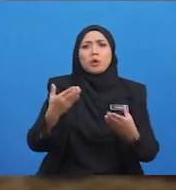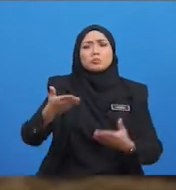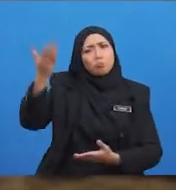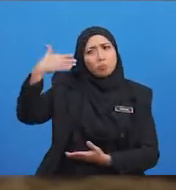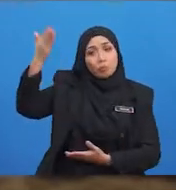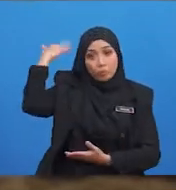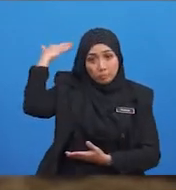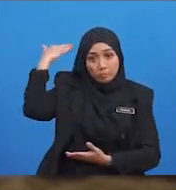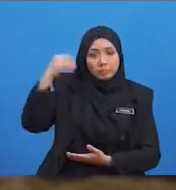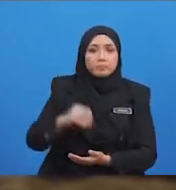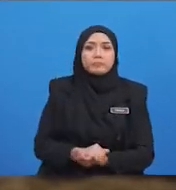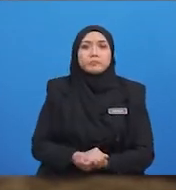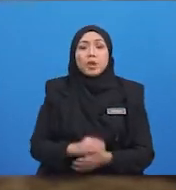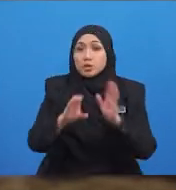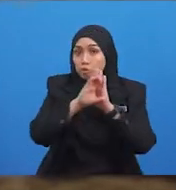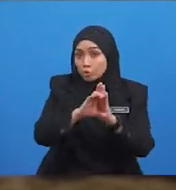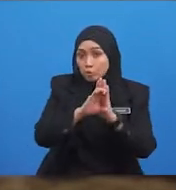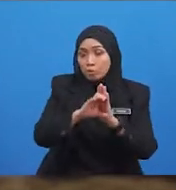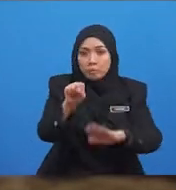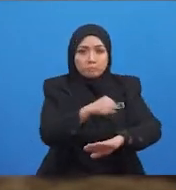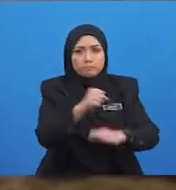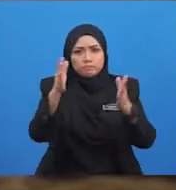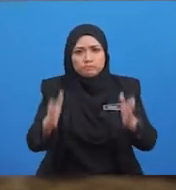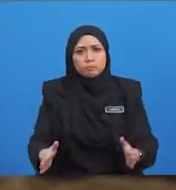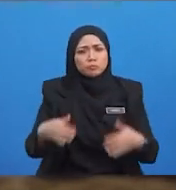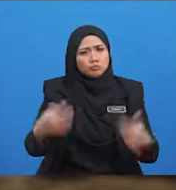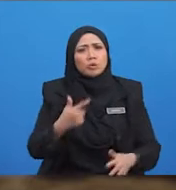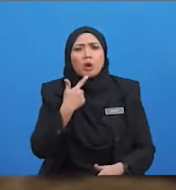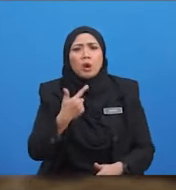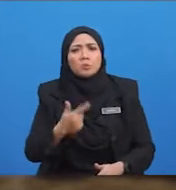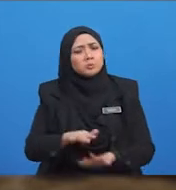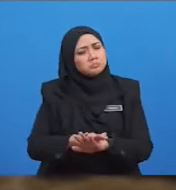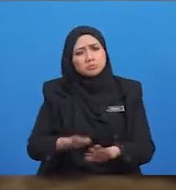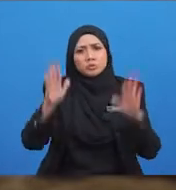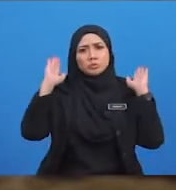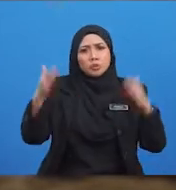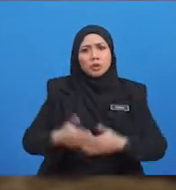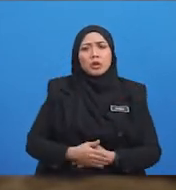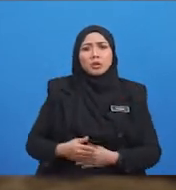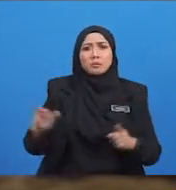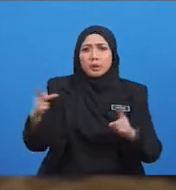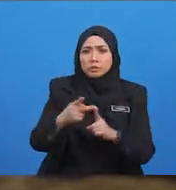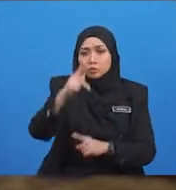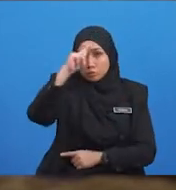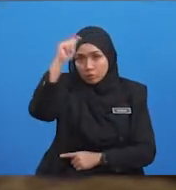ini. Contohnya, penyajak telah lama tidak bersujud kepada Tuhannya.